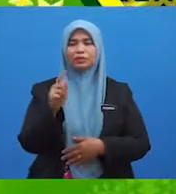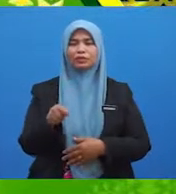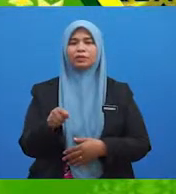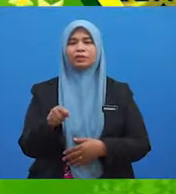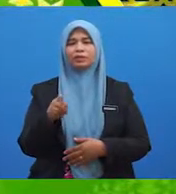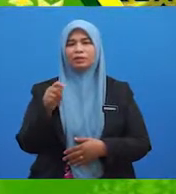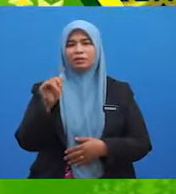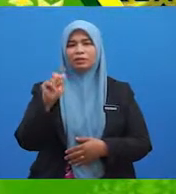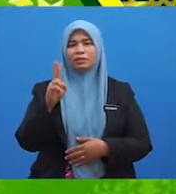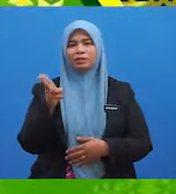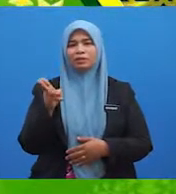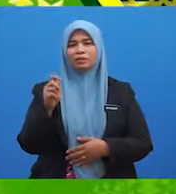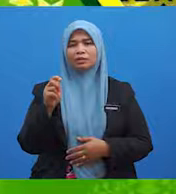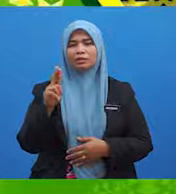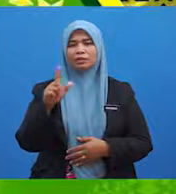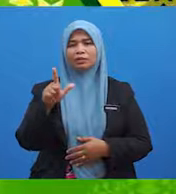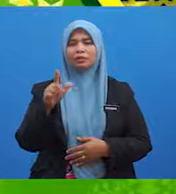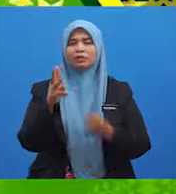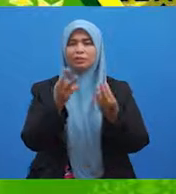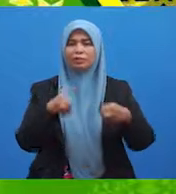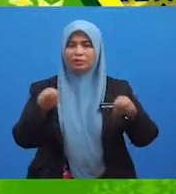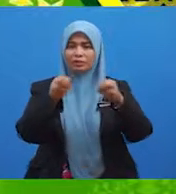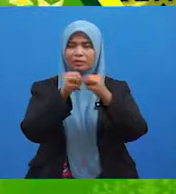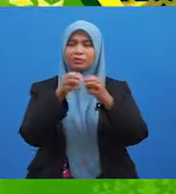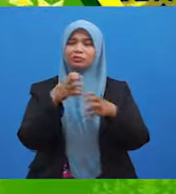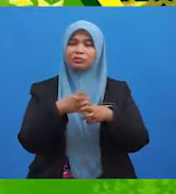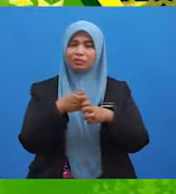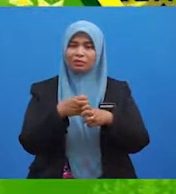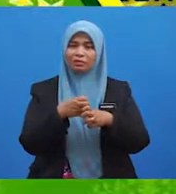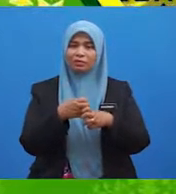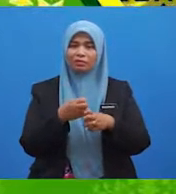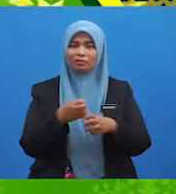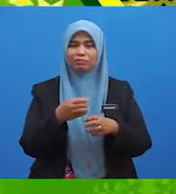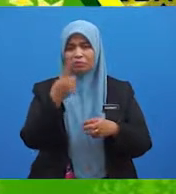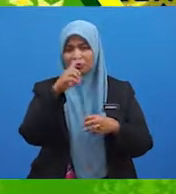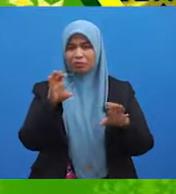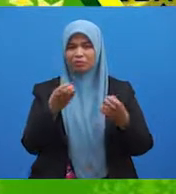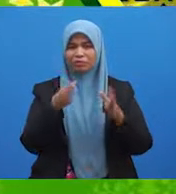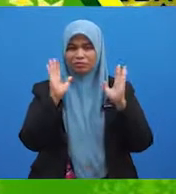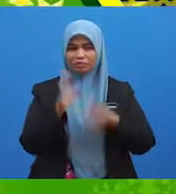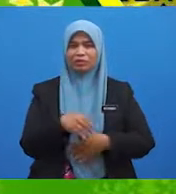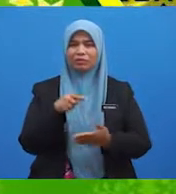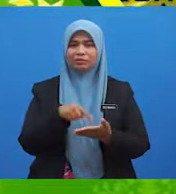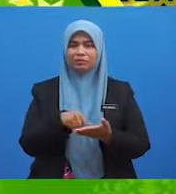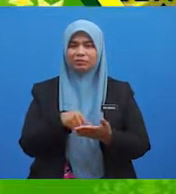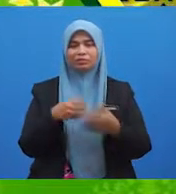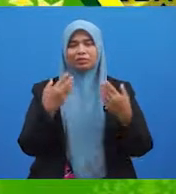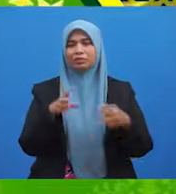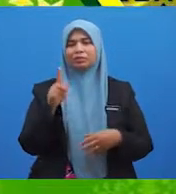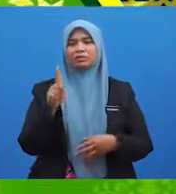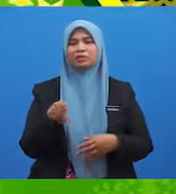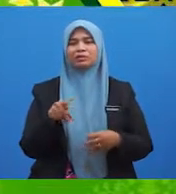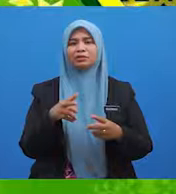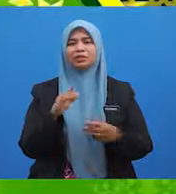tahiyatul masjid. Ha, susah ke melaksanakan solat sunat ini murid-murid? Sudah pasti